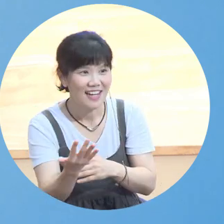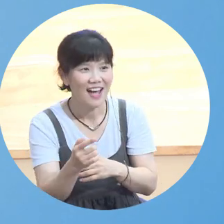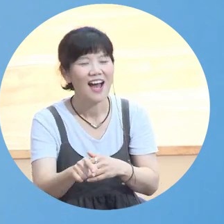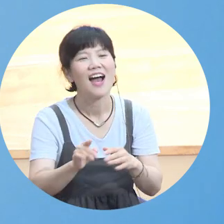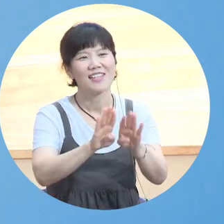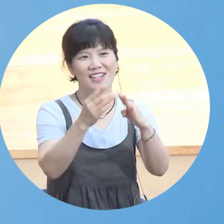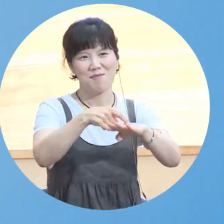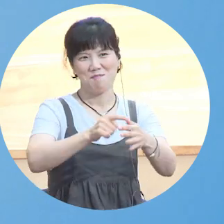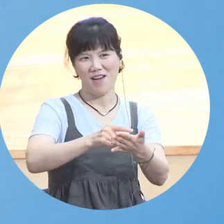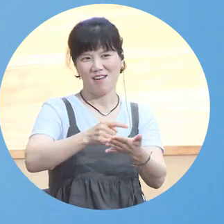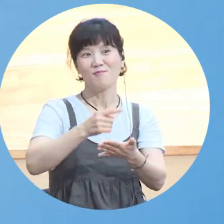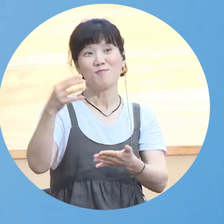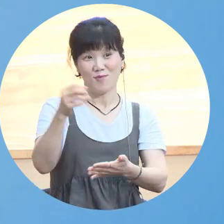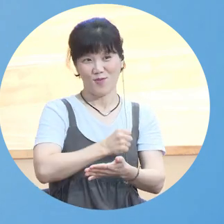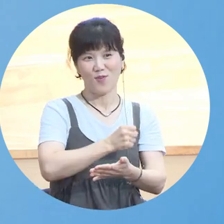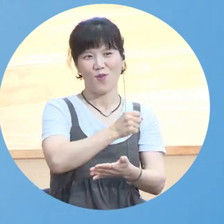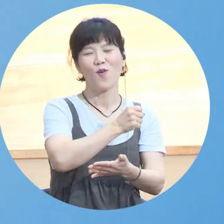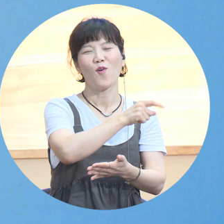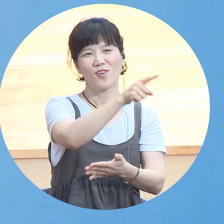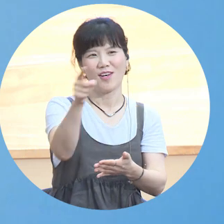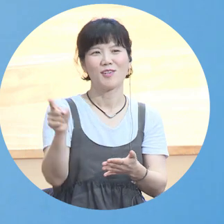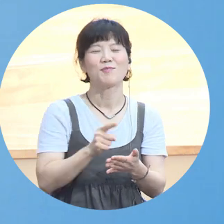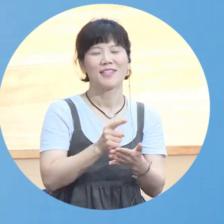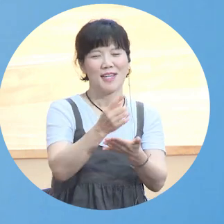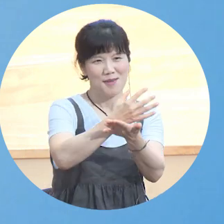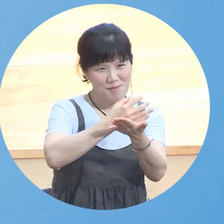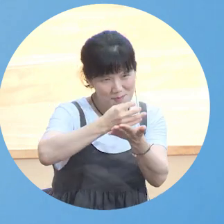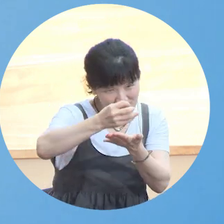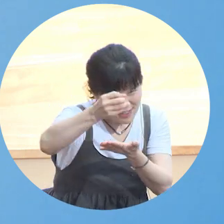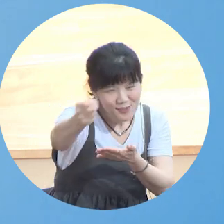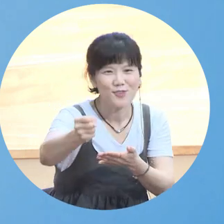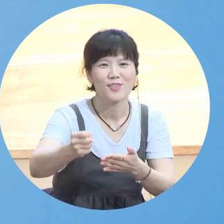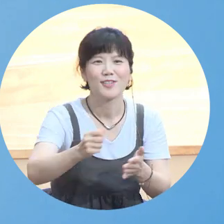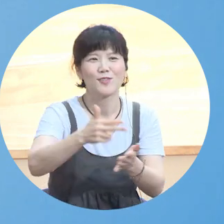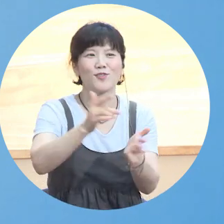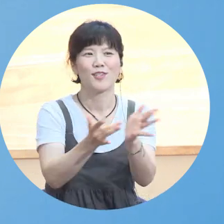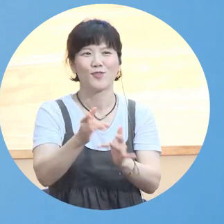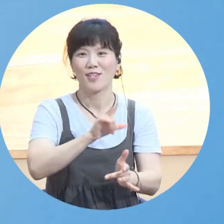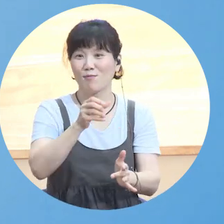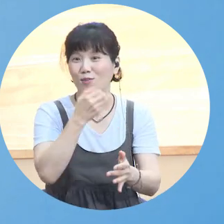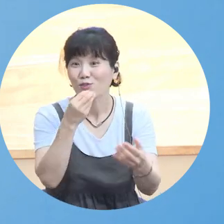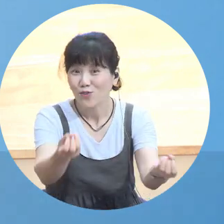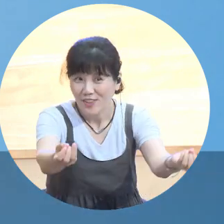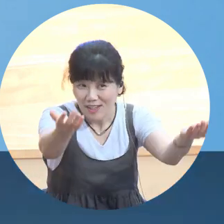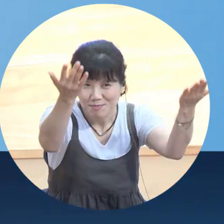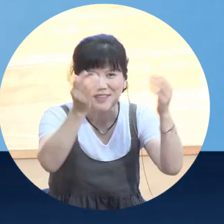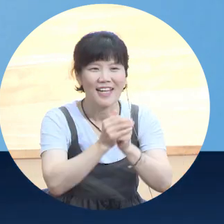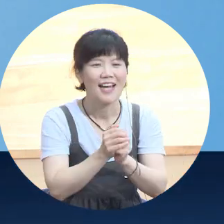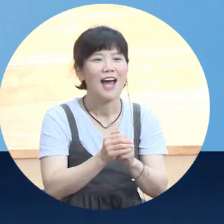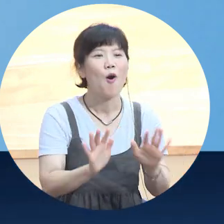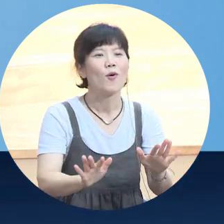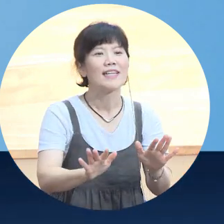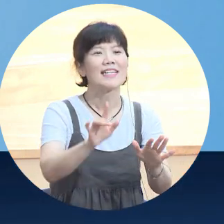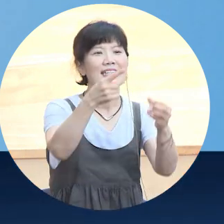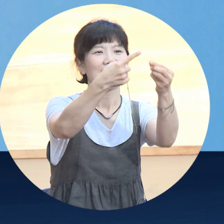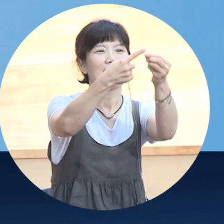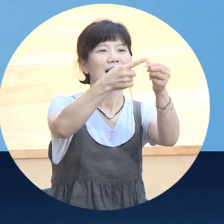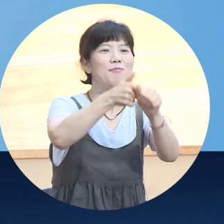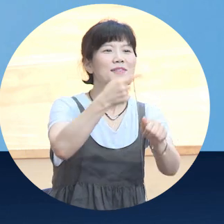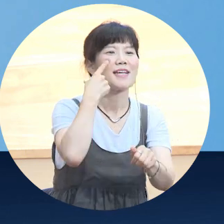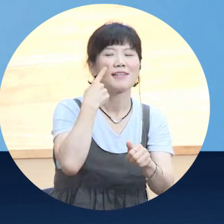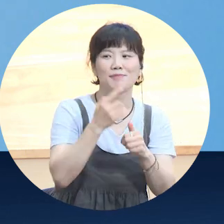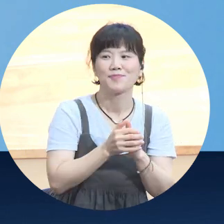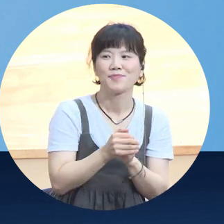우리가 받을 수 있기를 주 예수 이름으로 축원합니다 첫 번째 달 하십시오 아들이 아버지의 기도를